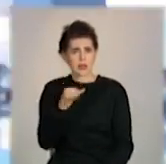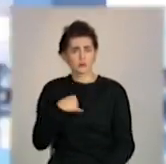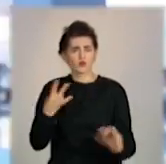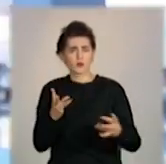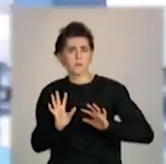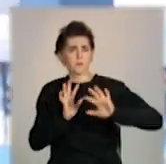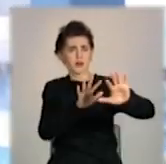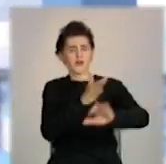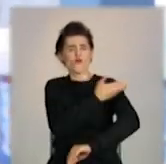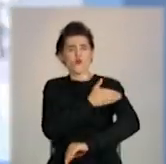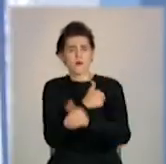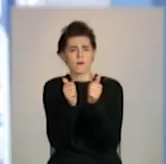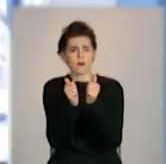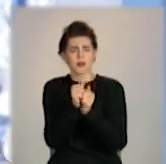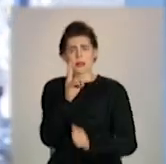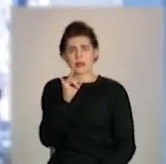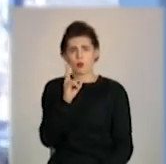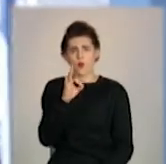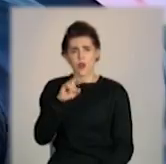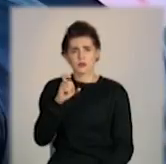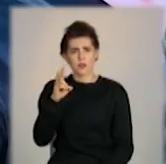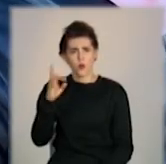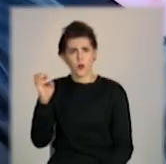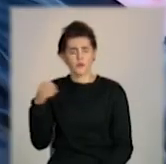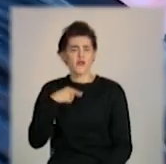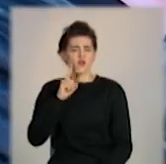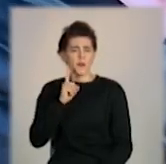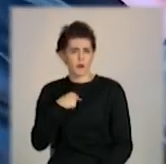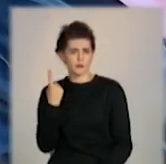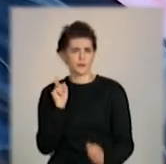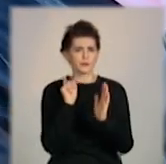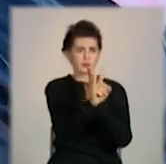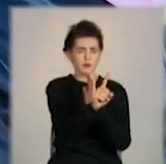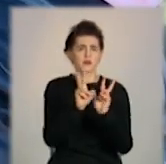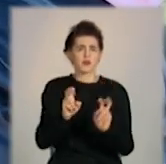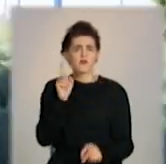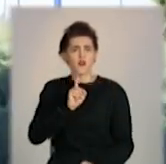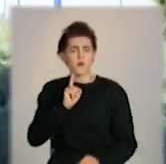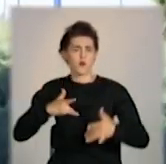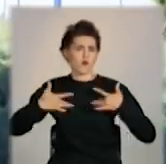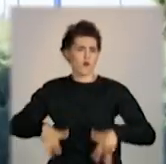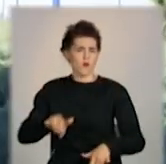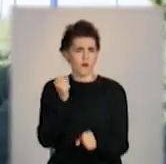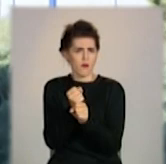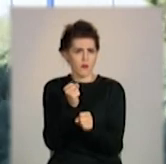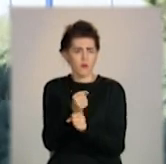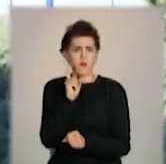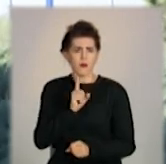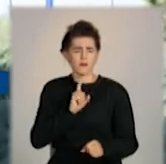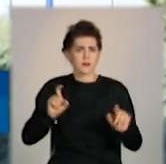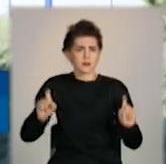що біля Волновахи. Їде в один бік. Каже, на час карантину довелося звільнитися з роботи. Тепер будемо сидіти